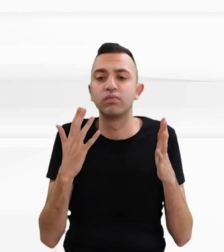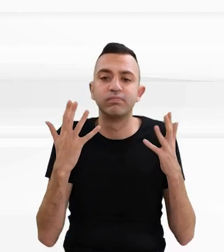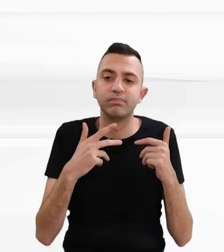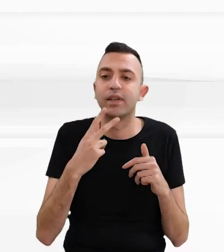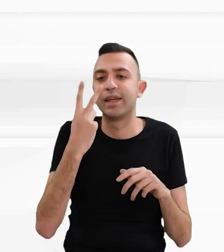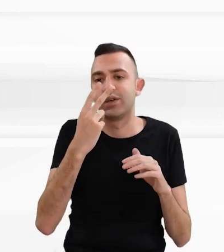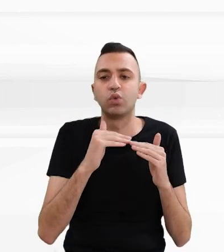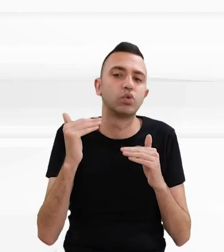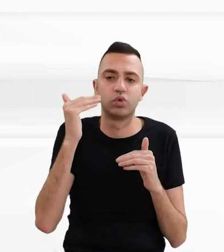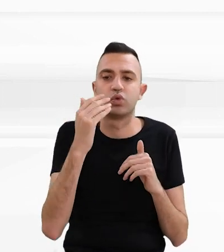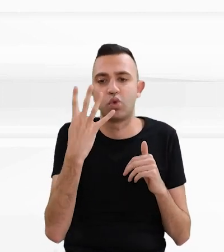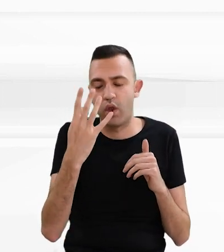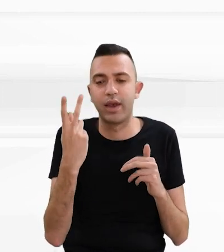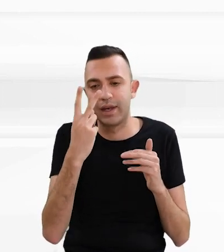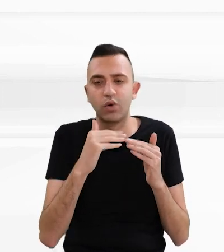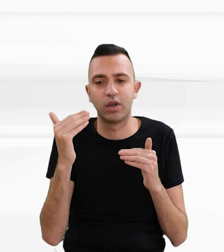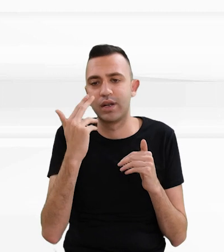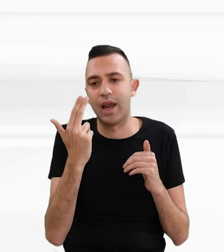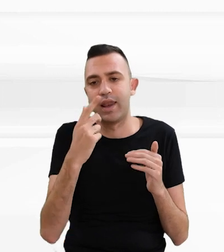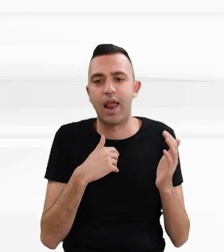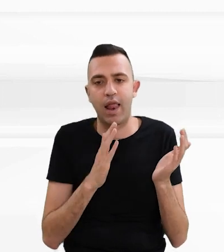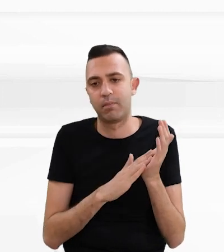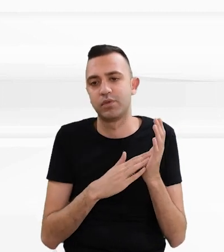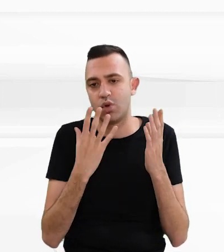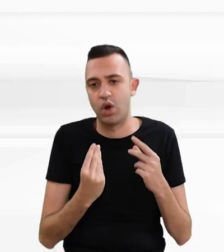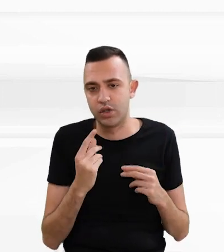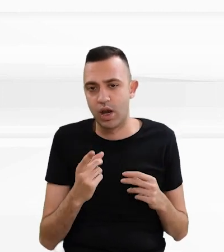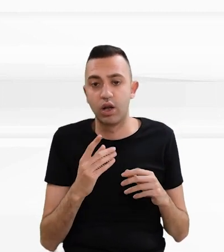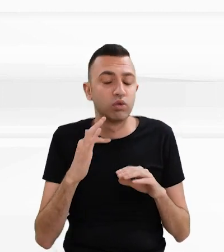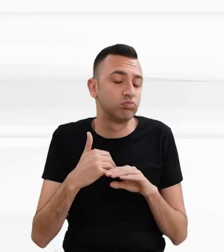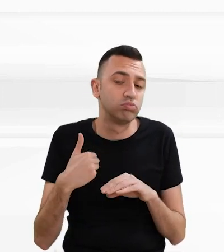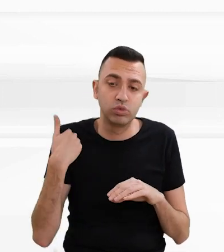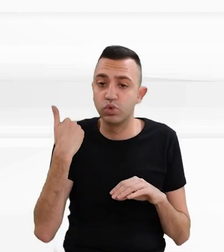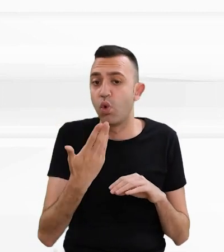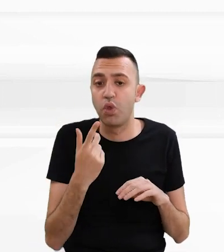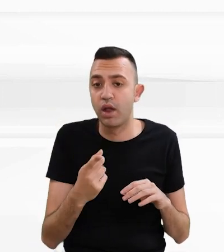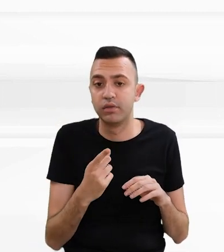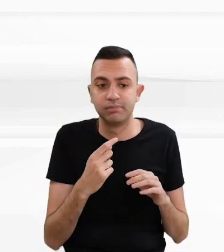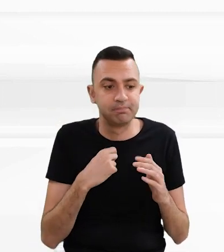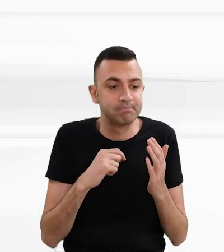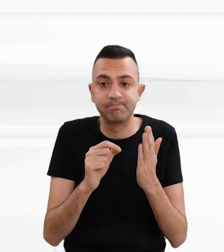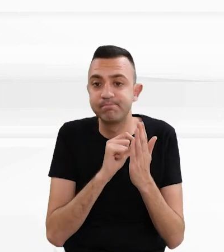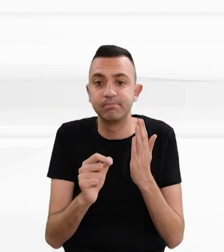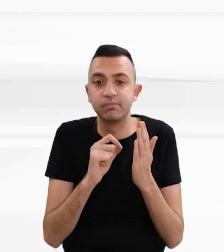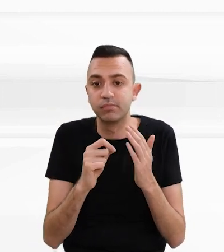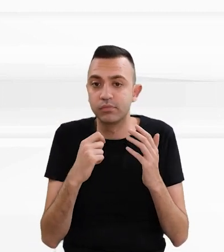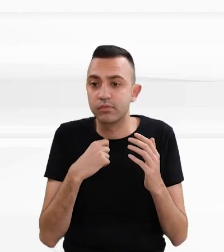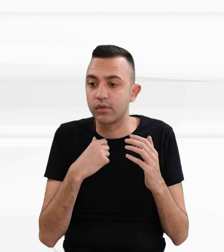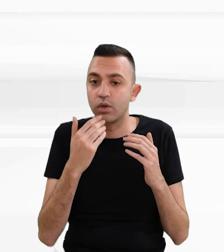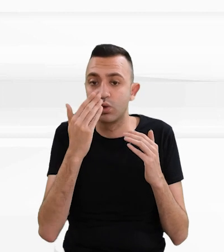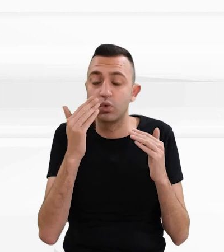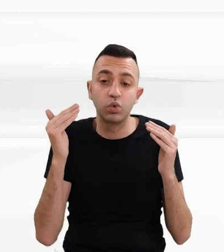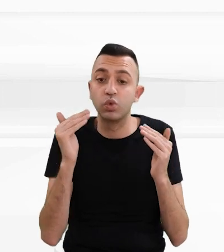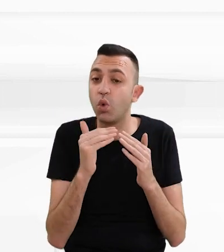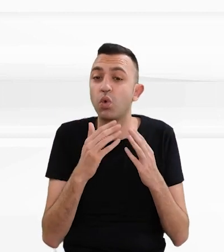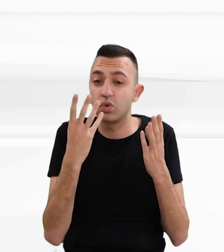çarpımı ile edeceğim sayılır devam edelim Sonrasında da yazabileceğim en büyük sayı bulduktan